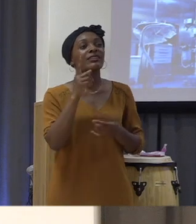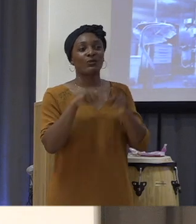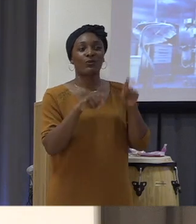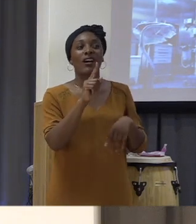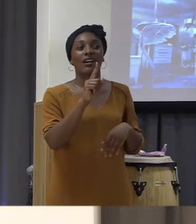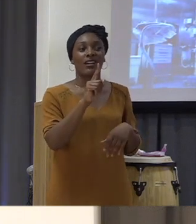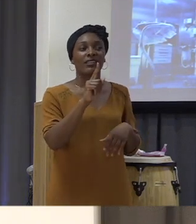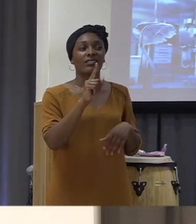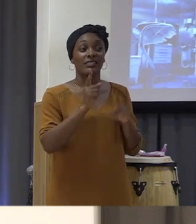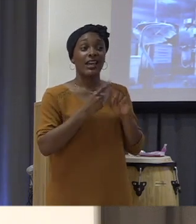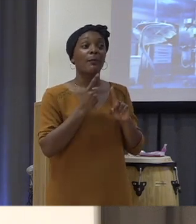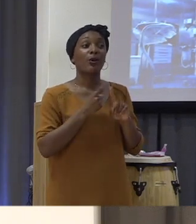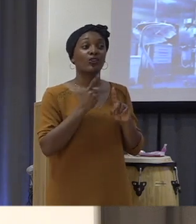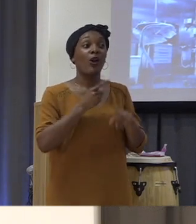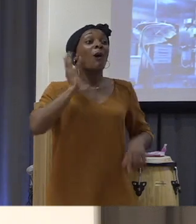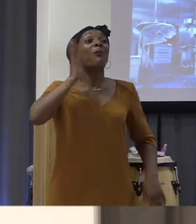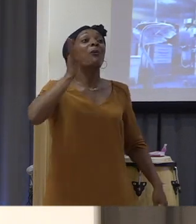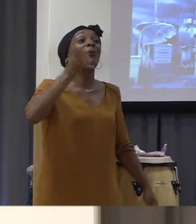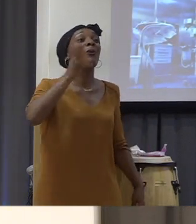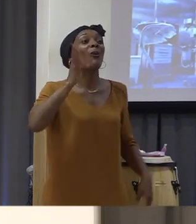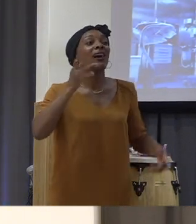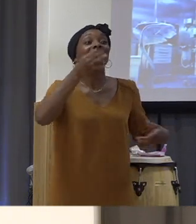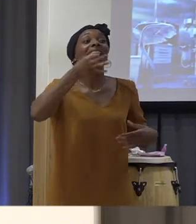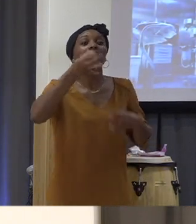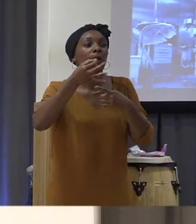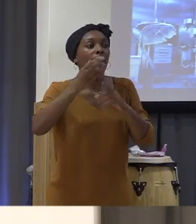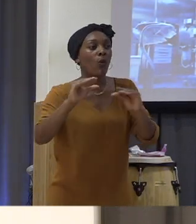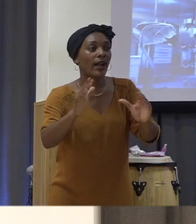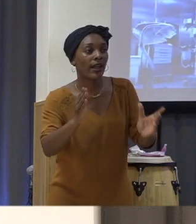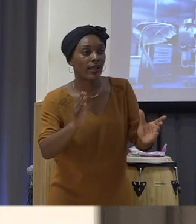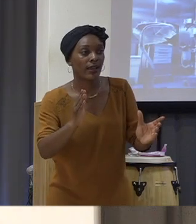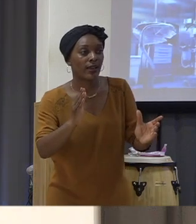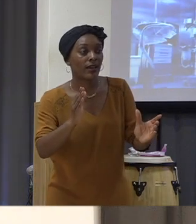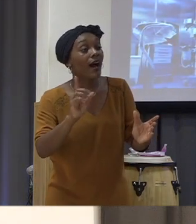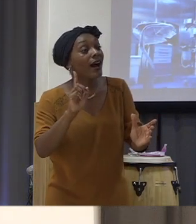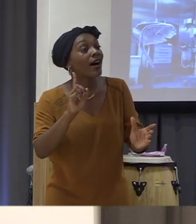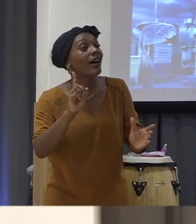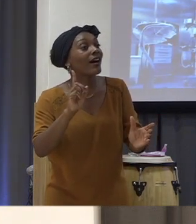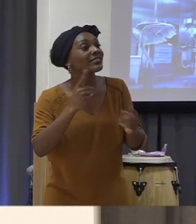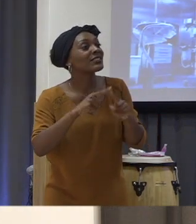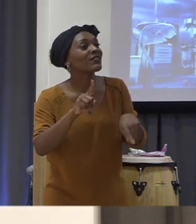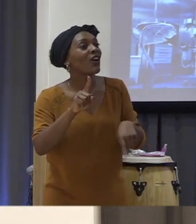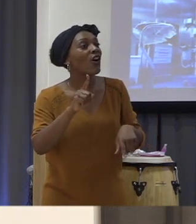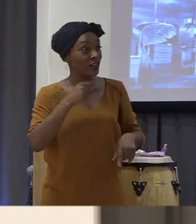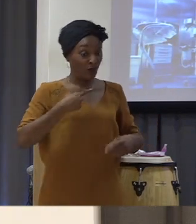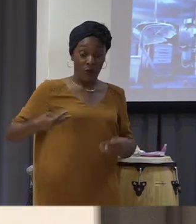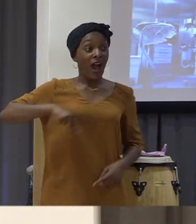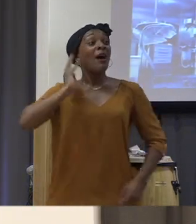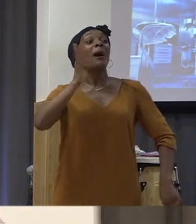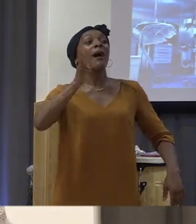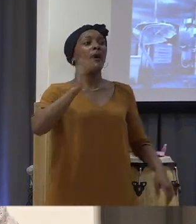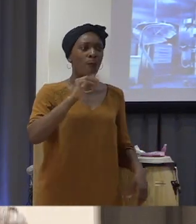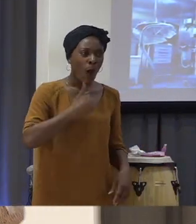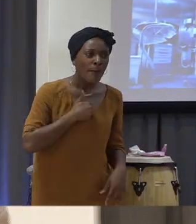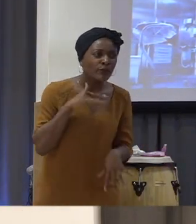important de vivre ce que l'on prêche. C'est vrai qu'on annonce des choses comme cela des fois, mais le vivre, c'est un peu